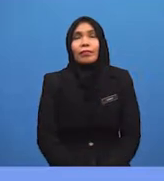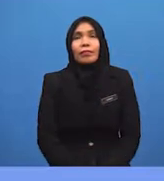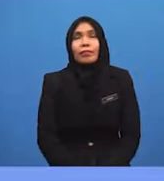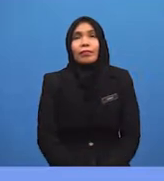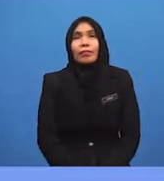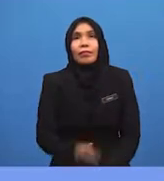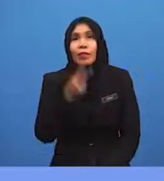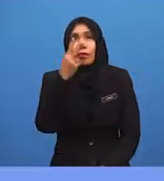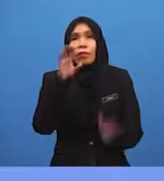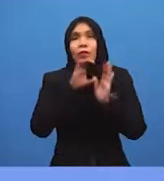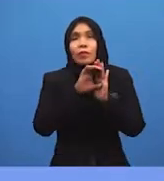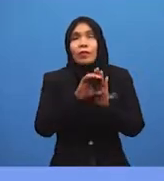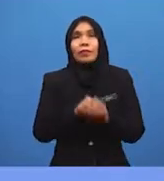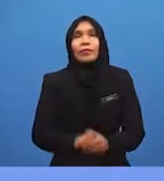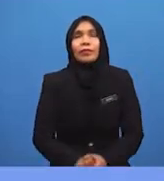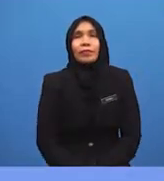situasi ini.